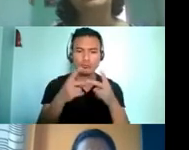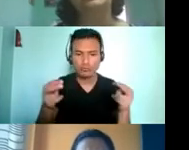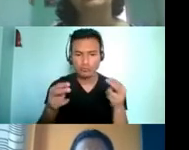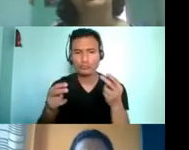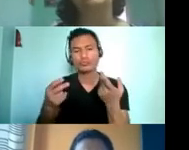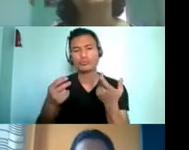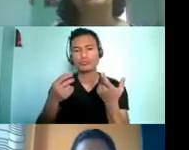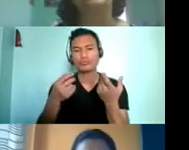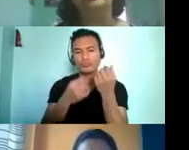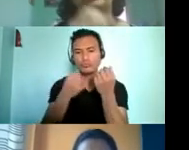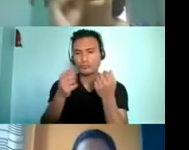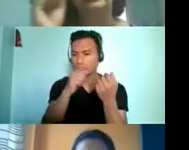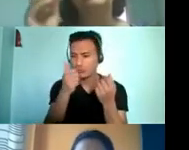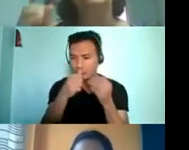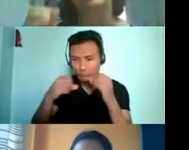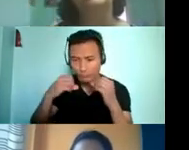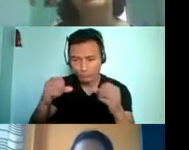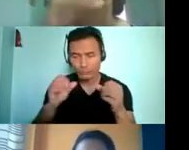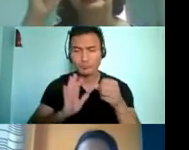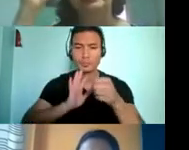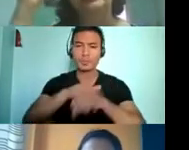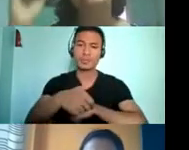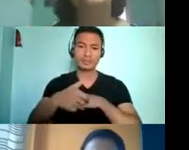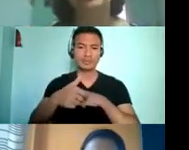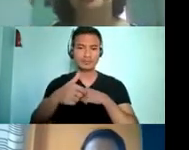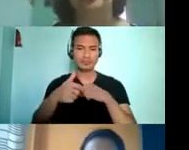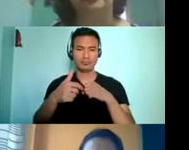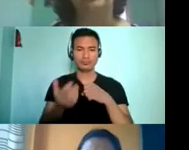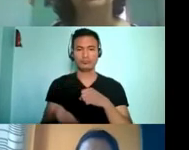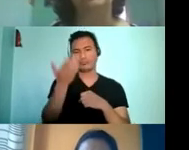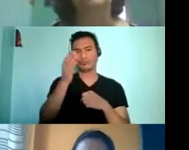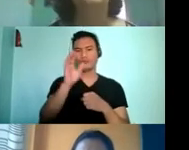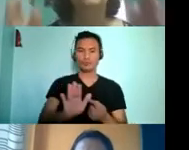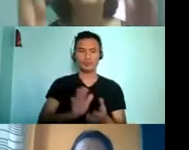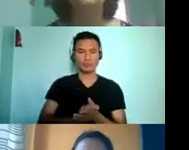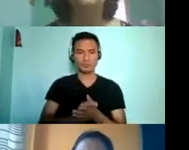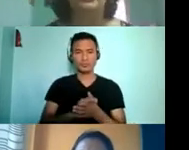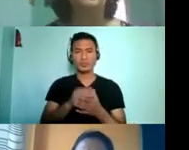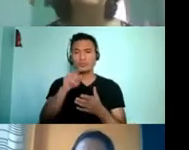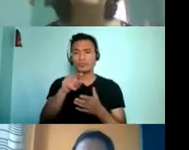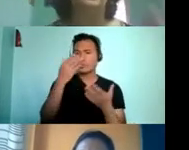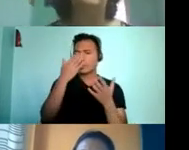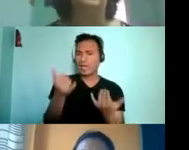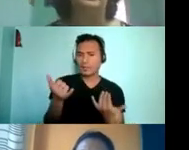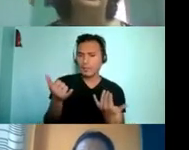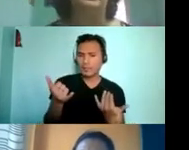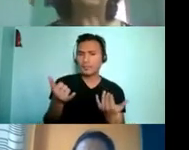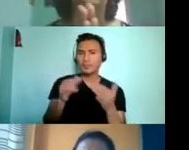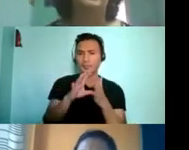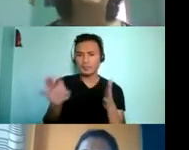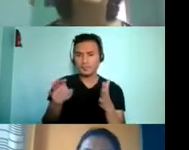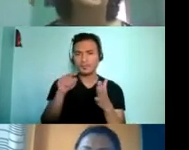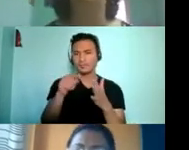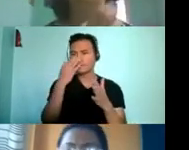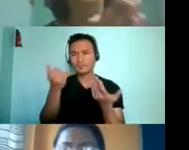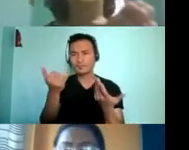मदिरा सेवनहरुमा पनि अत्याधिक अत्याधिक चाहिँ वृद्धि भइरहेको छ र यो कारणहरुले गर्दाखेरि यो